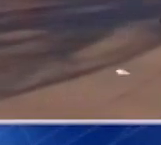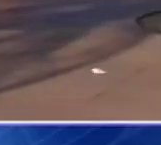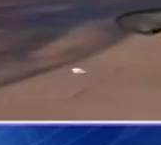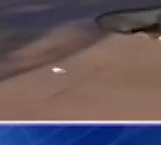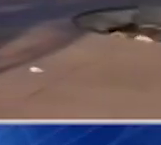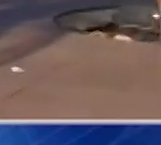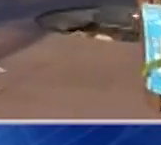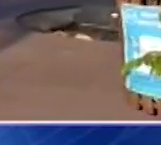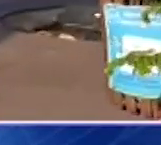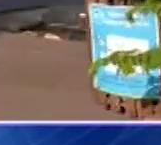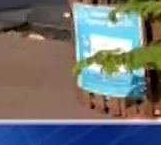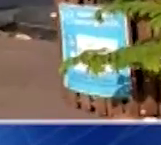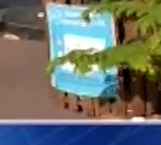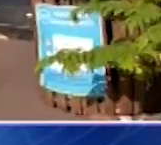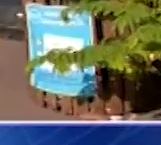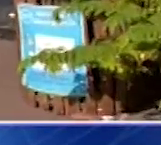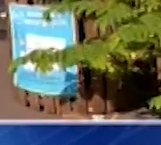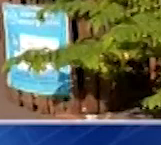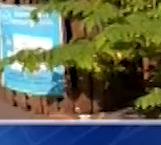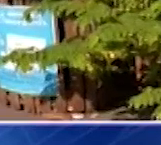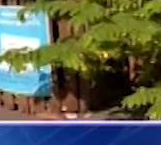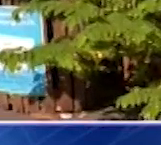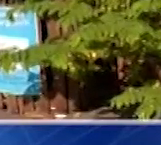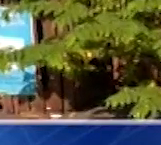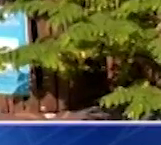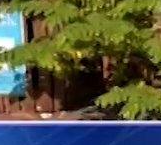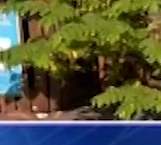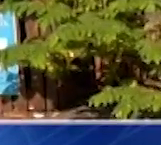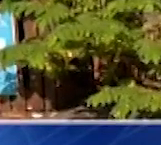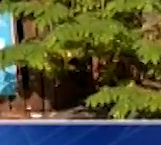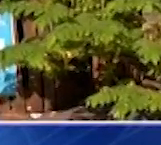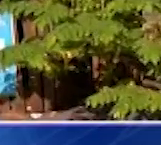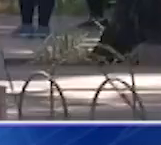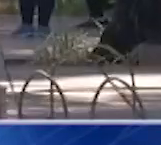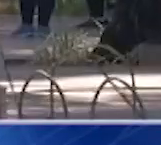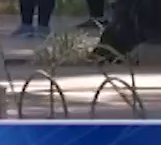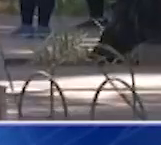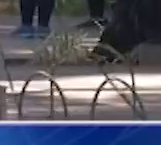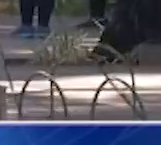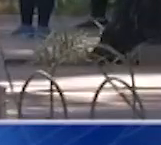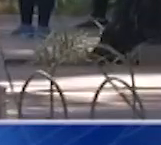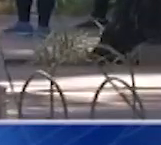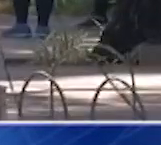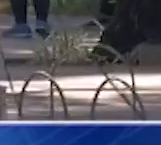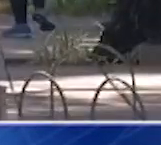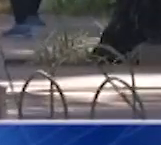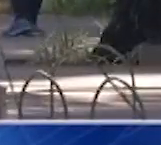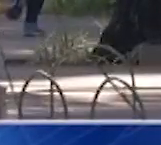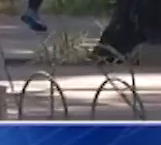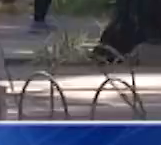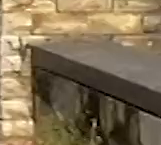dibuka pada pukul 6 hingga dengan pukul enam sore nanti mendapatkan informasi yang juga untuk anak dibawah usia